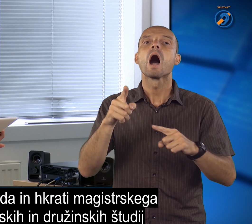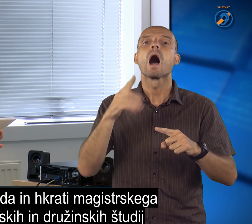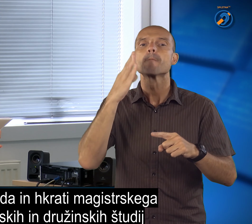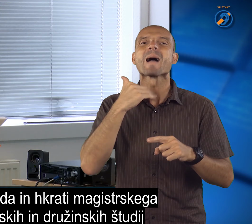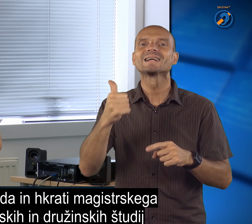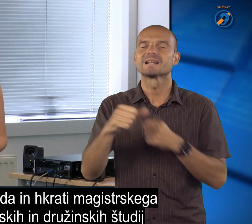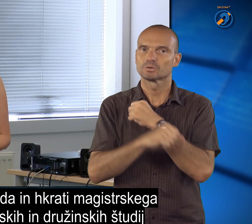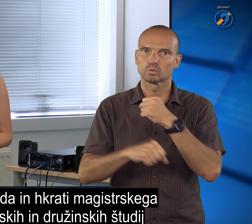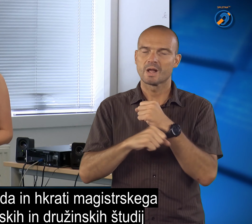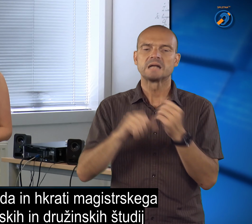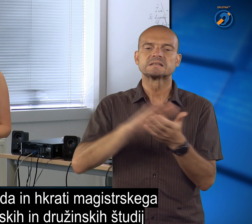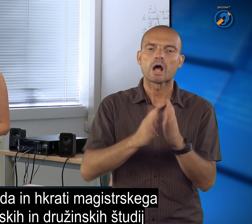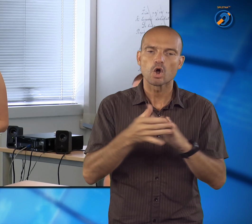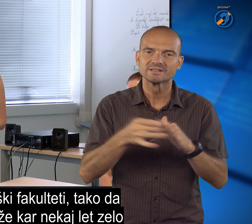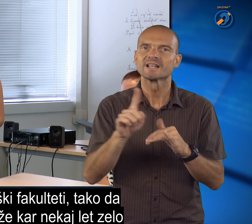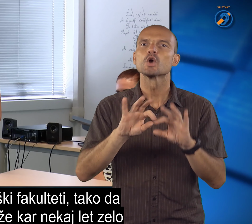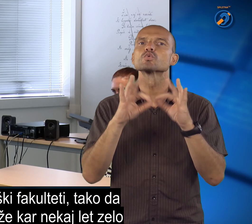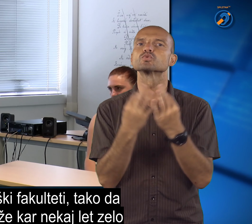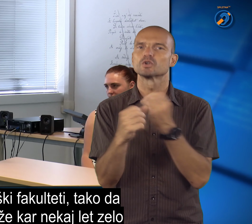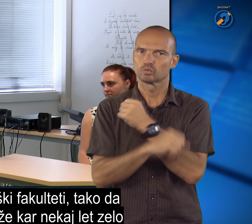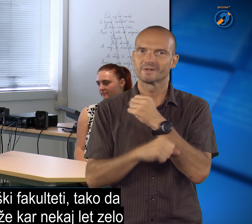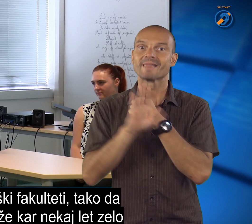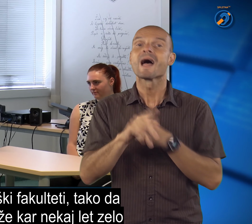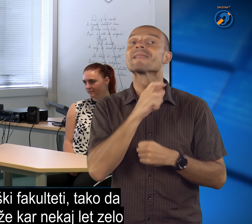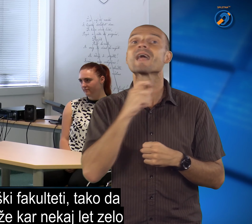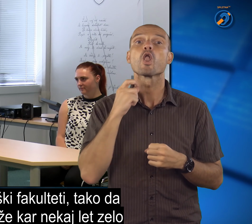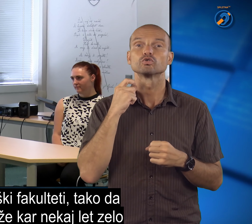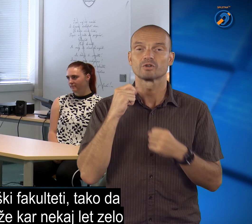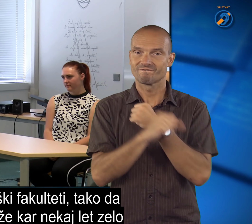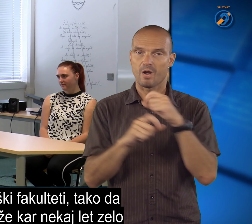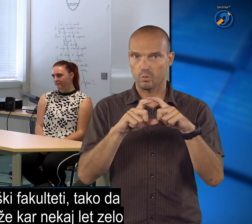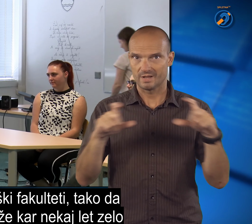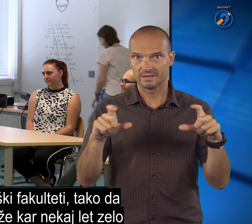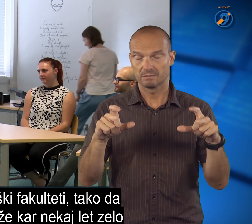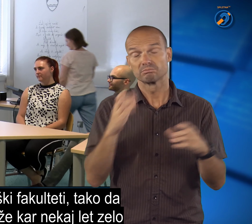študiju zakonskih in družinskih študij na Teološki fakulteti. Tako da